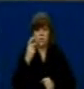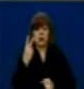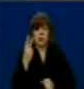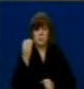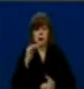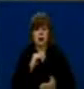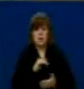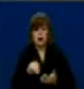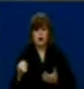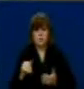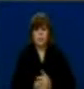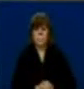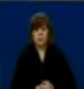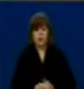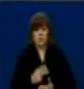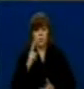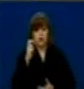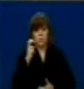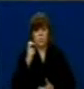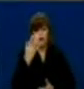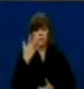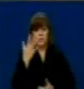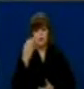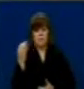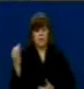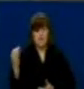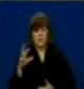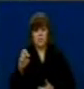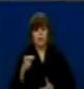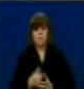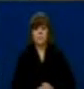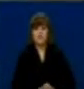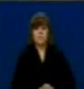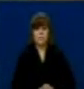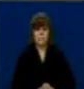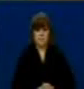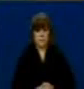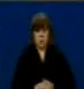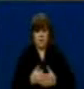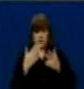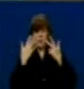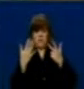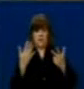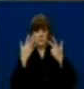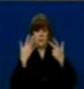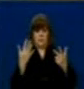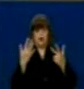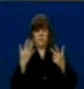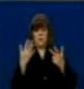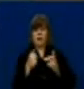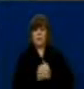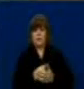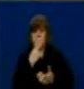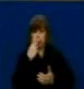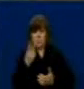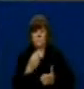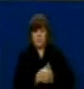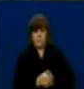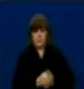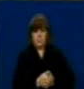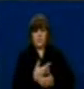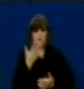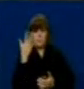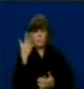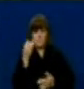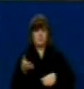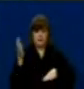në 250.000 euro. Pas 88.000 eurove në këtë vitë, janë parapar edhe 50.000